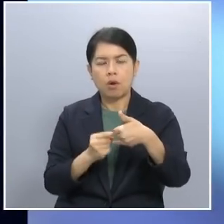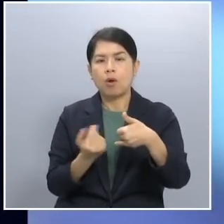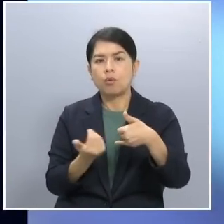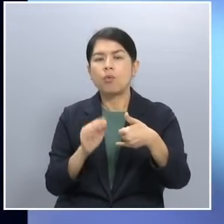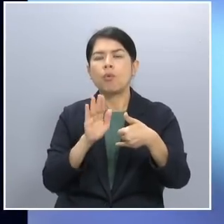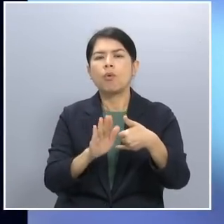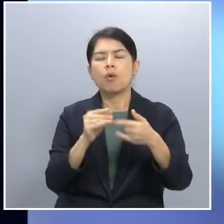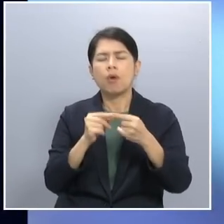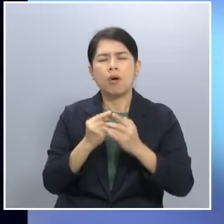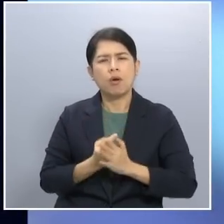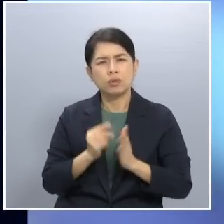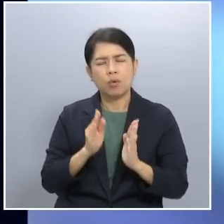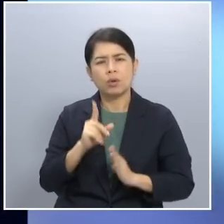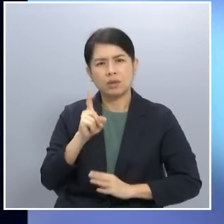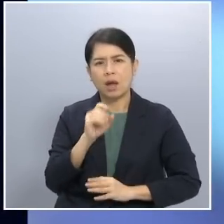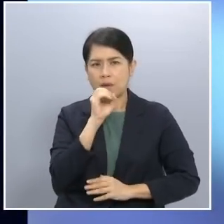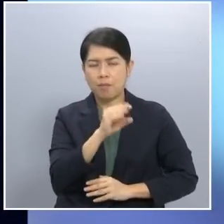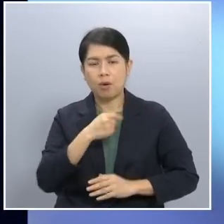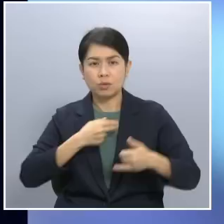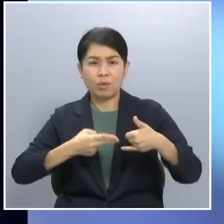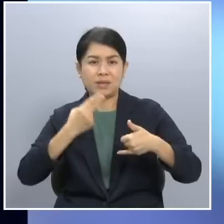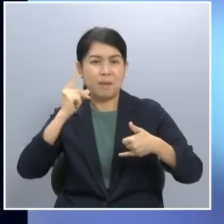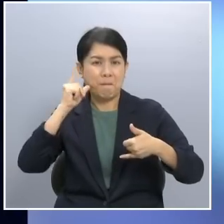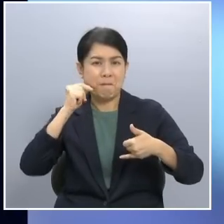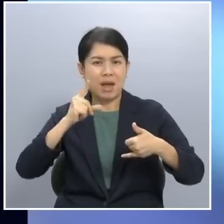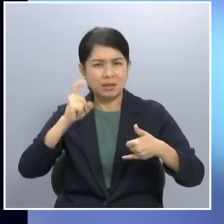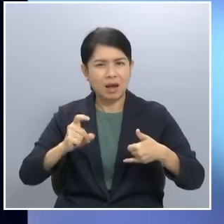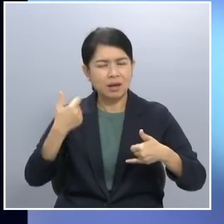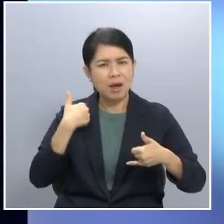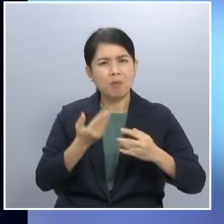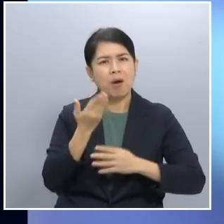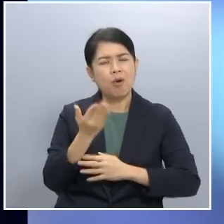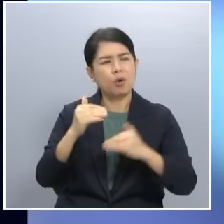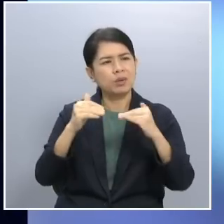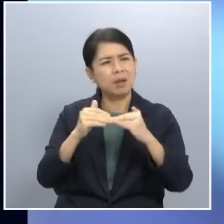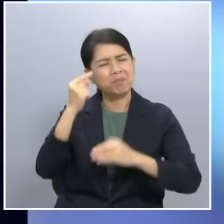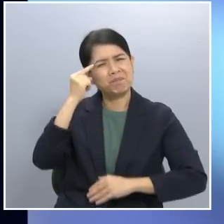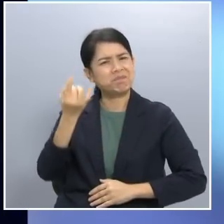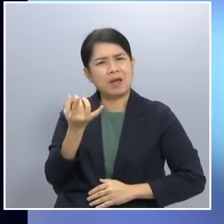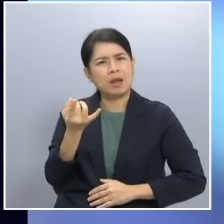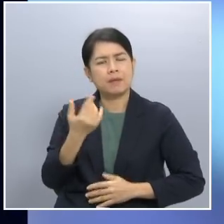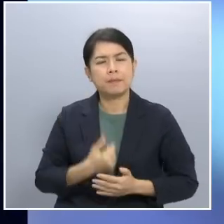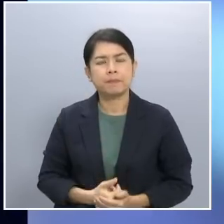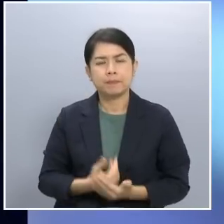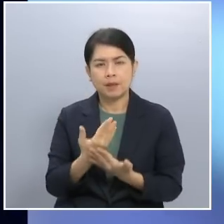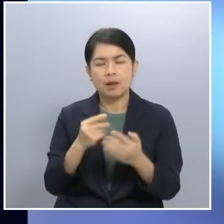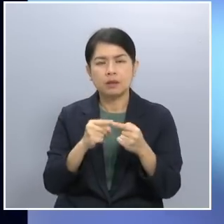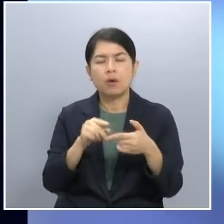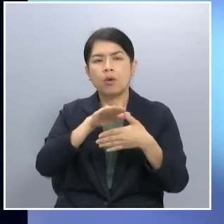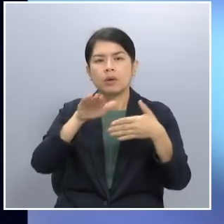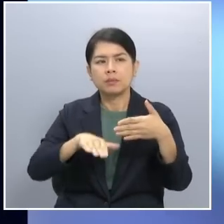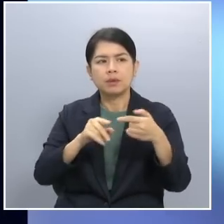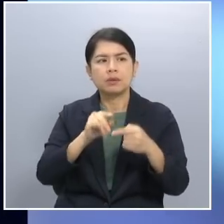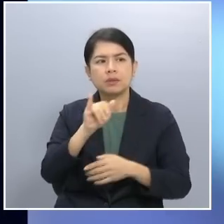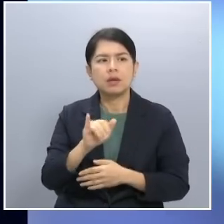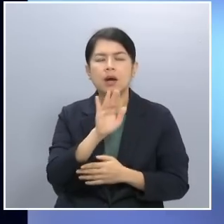ความยุติธรรมขณะเดียวกันมีญาติและคนสนิทเข้ามาโพสต์แสดงความเสียใจใน Facebook ของทางผู้ตายด้ว